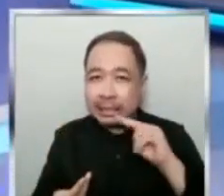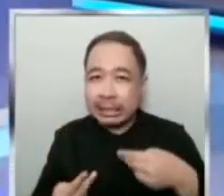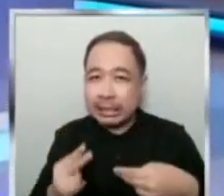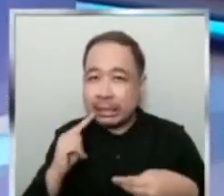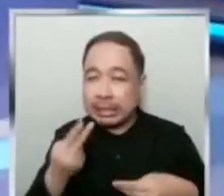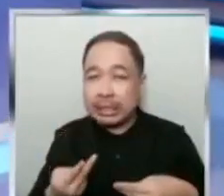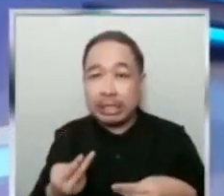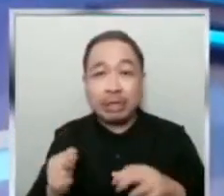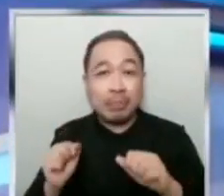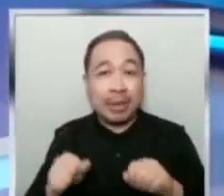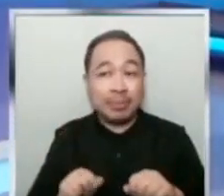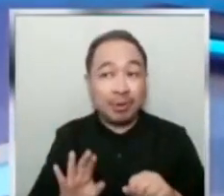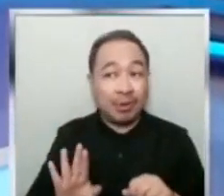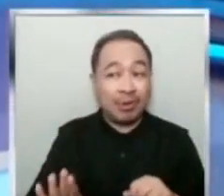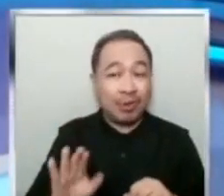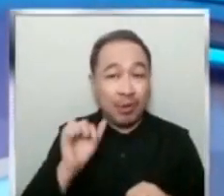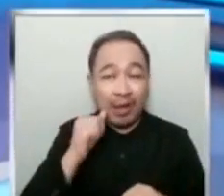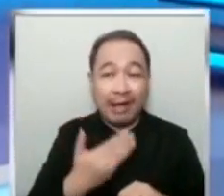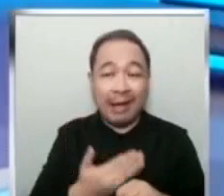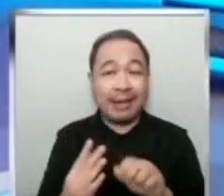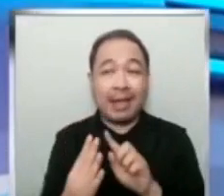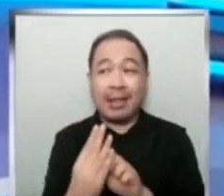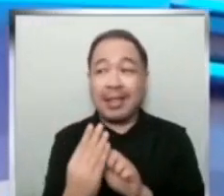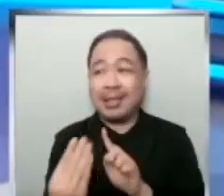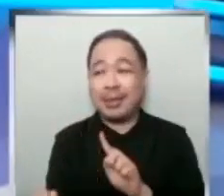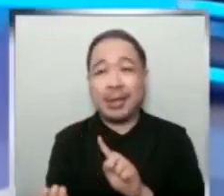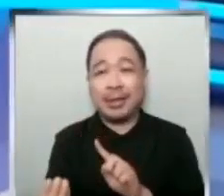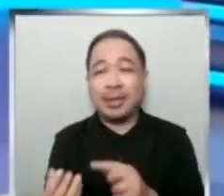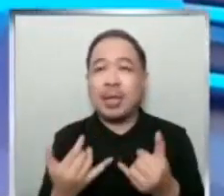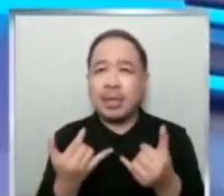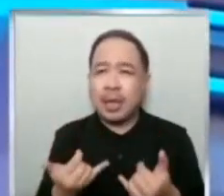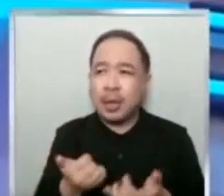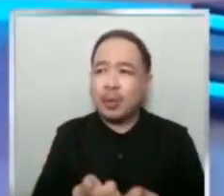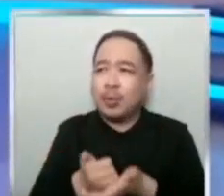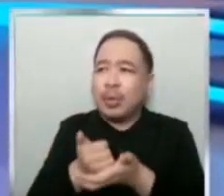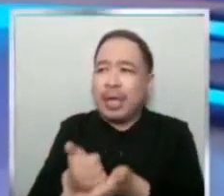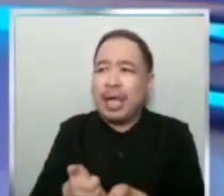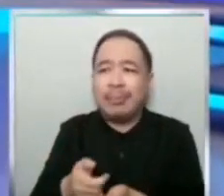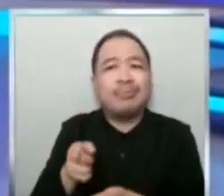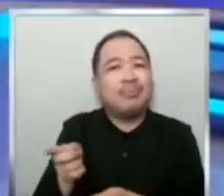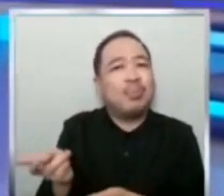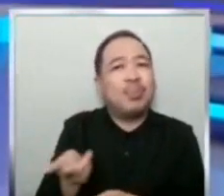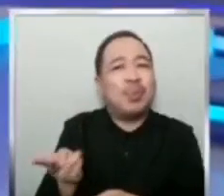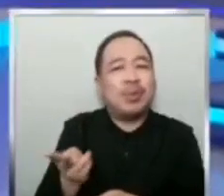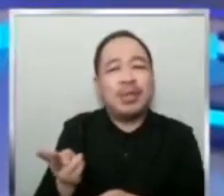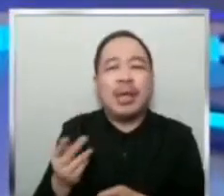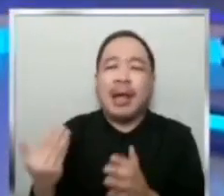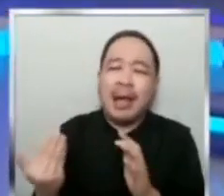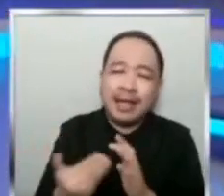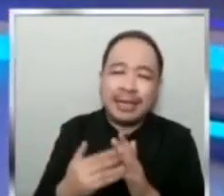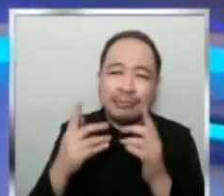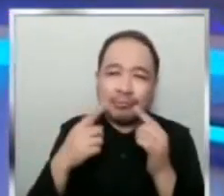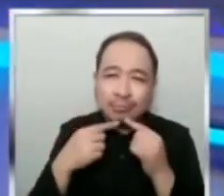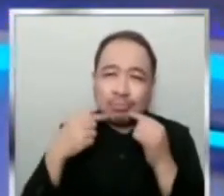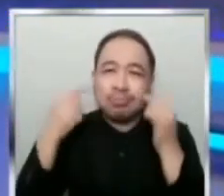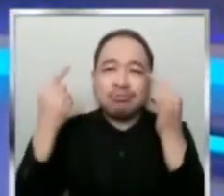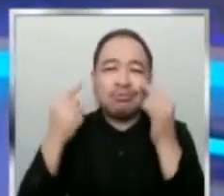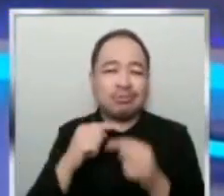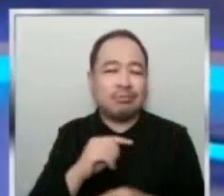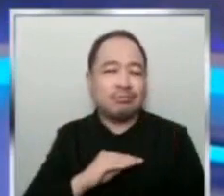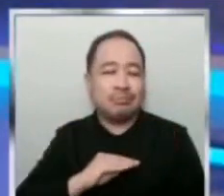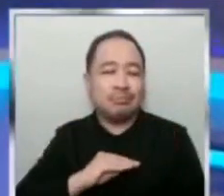kanyang anak. Sila ang tinutulungan nating makangiti muli ng buong kumpiyansa sa tulong ng